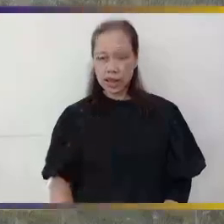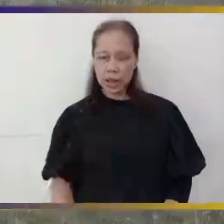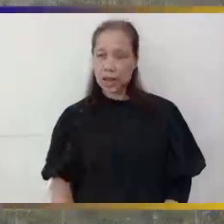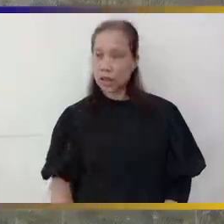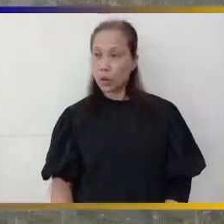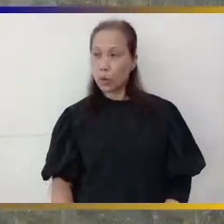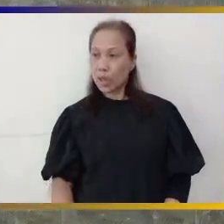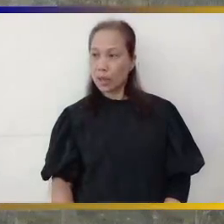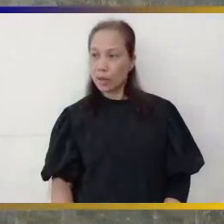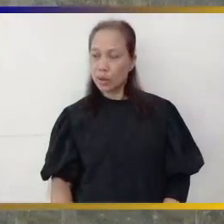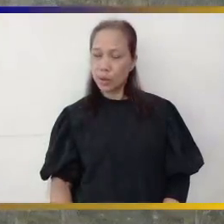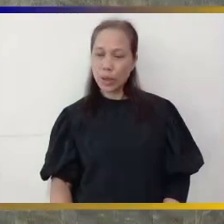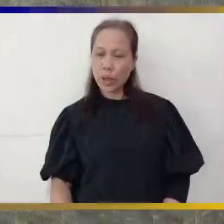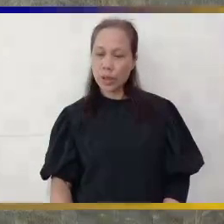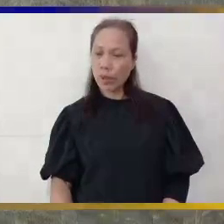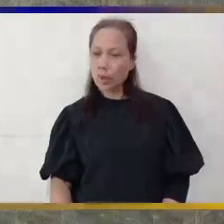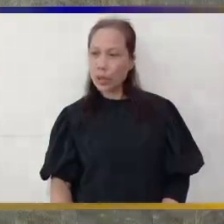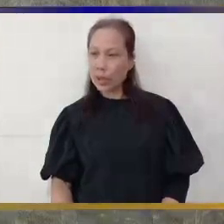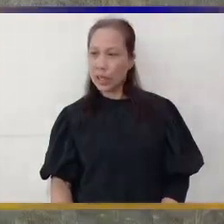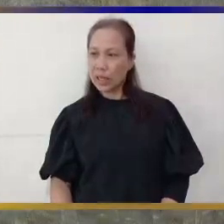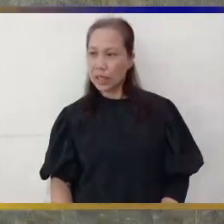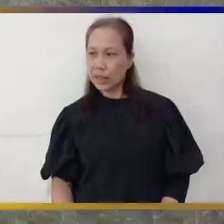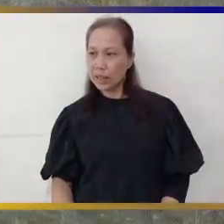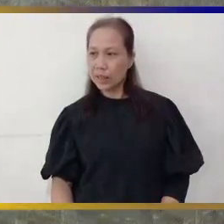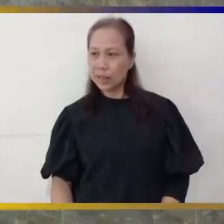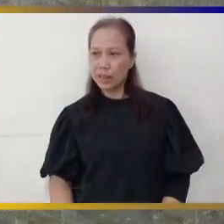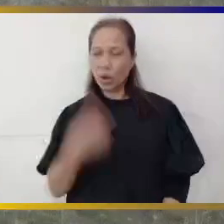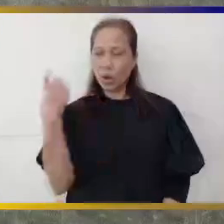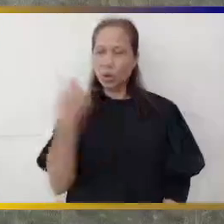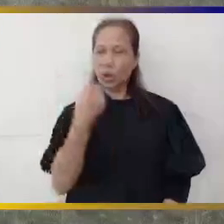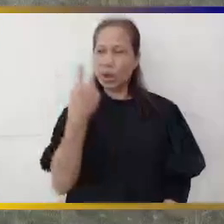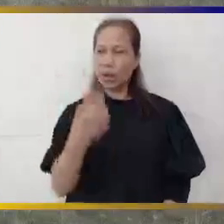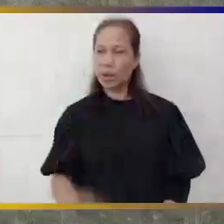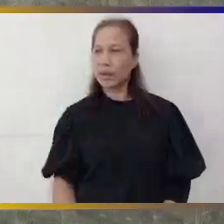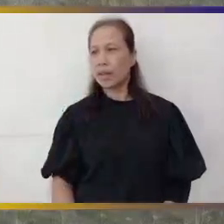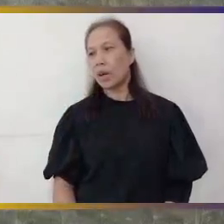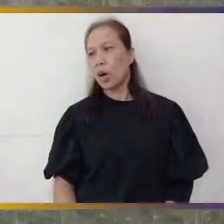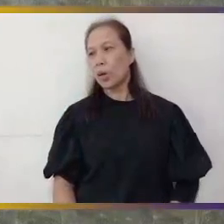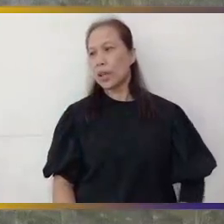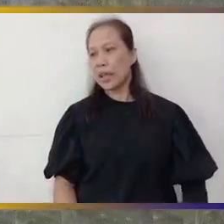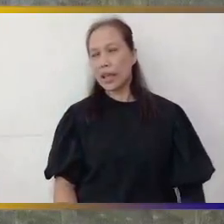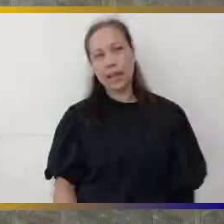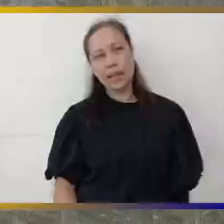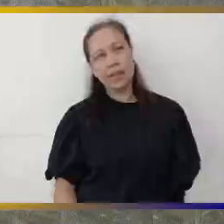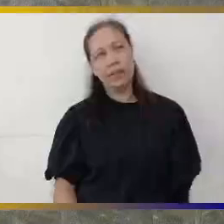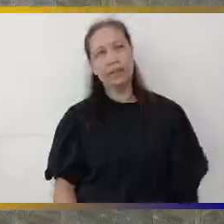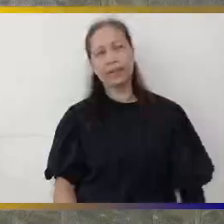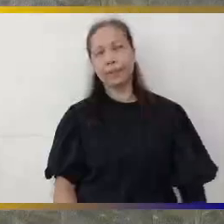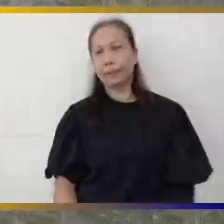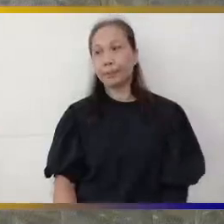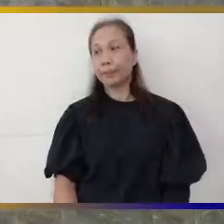that belongs to God merang word